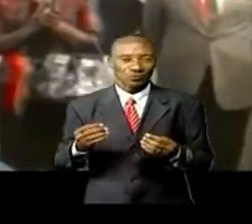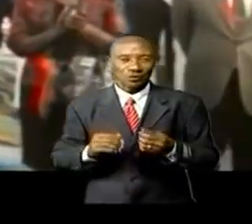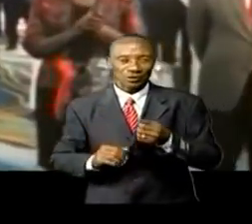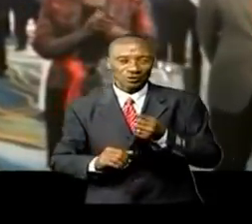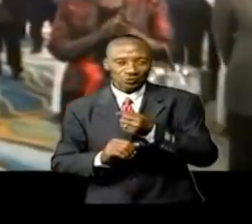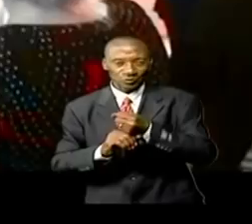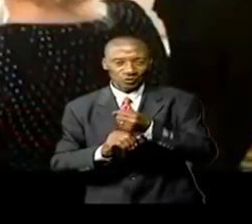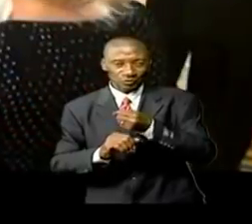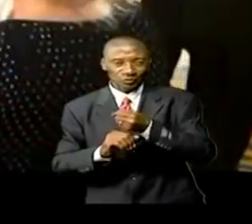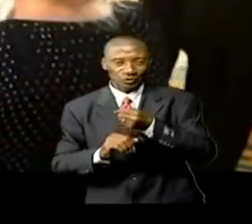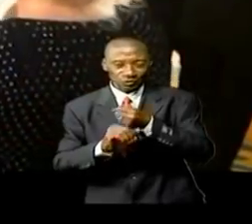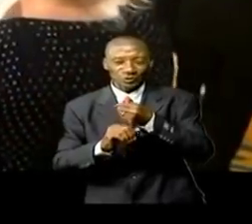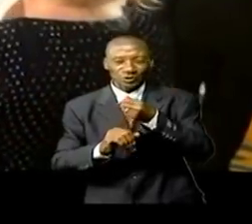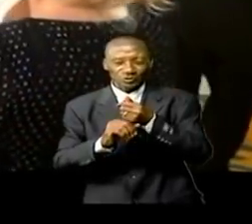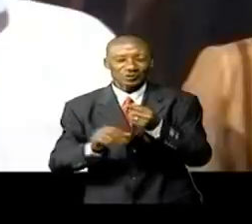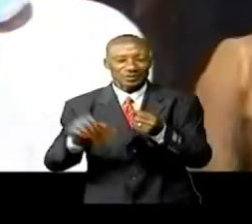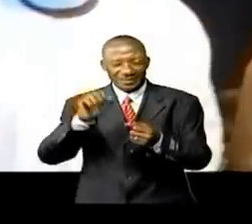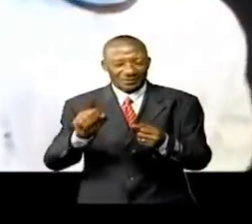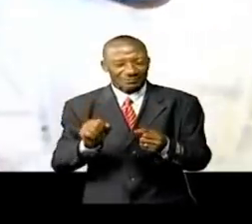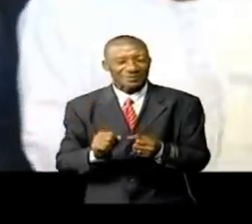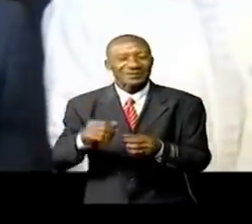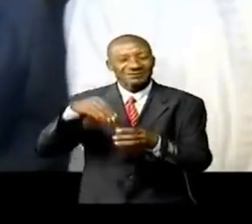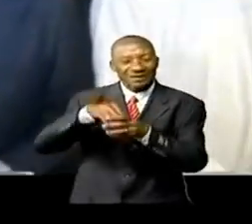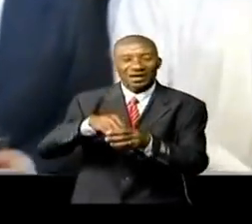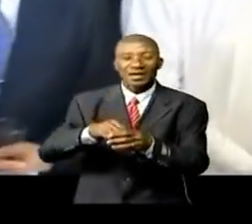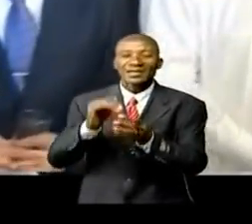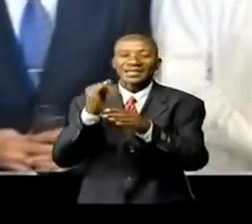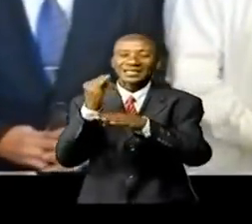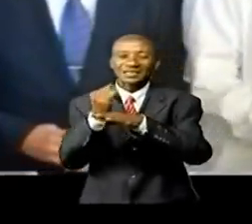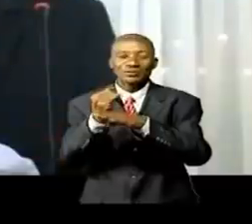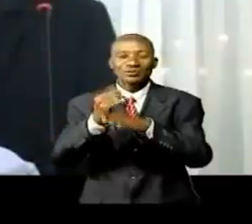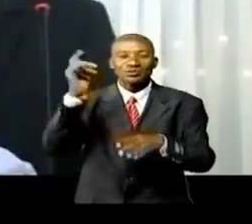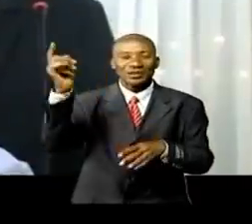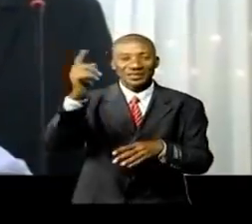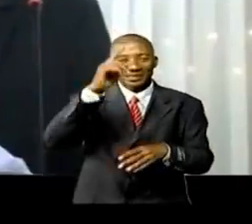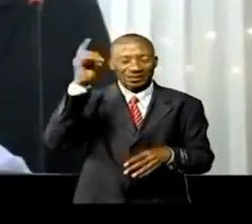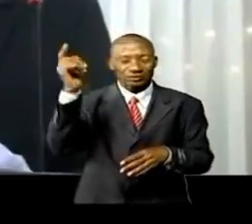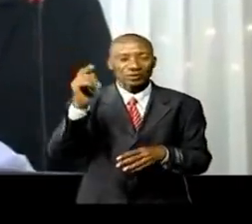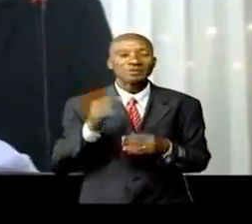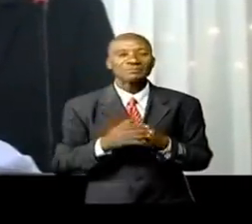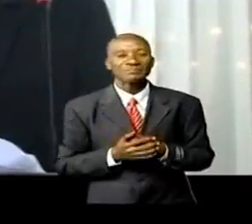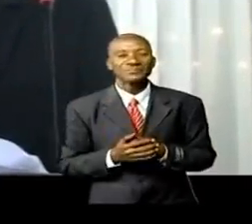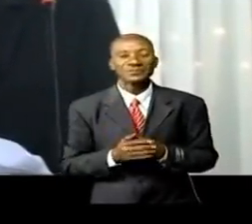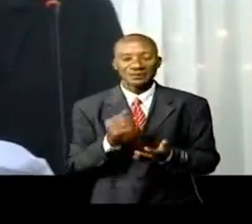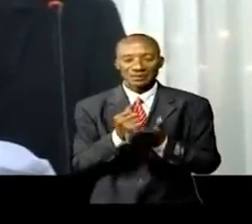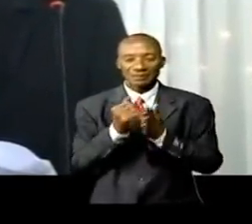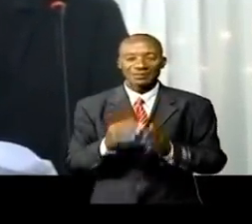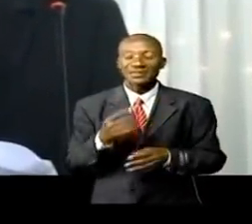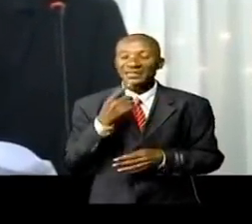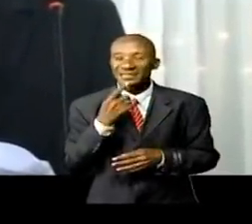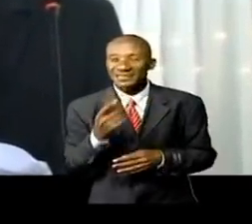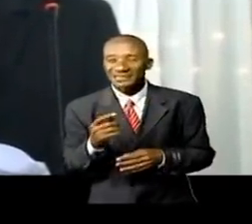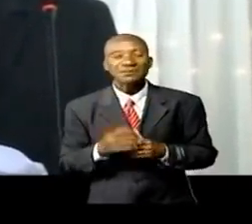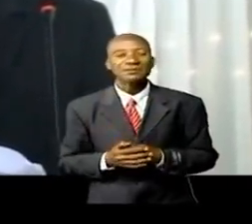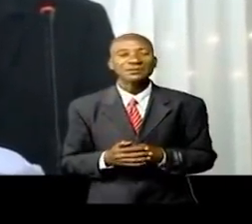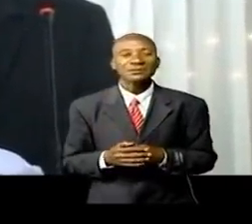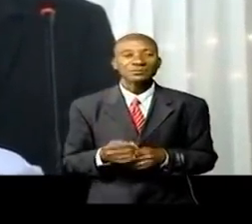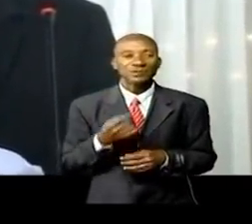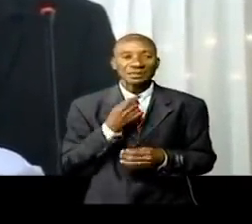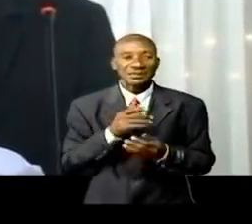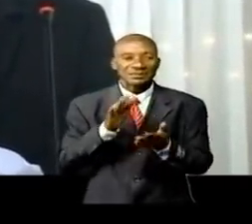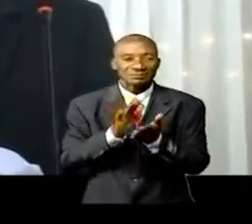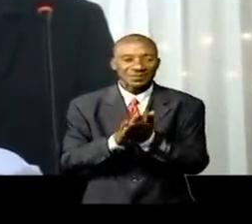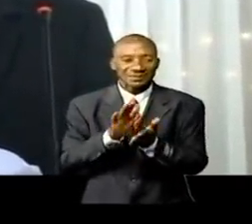des organisations et institutions internationales. Je saisis cette occasion pour remercier, en tant que représentant